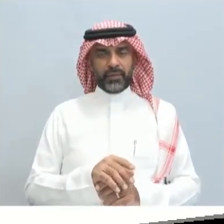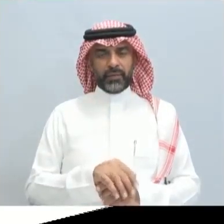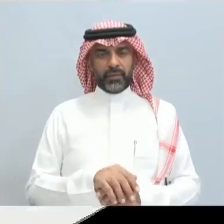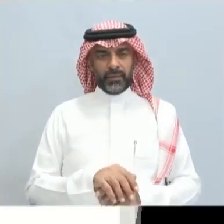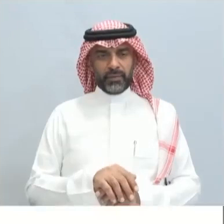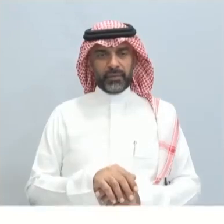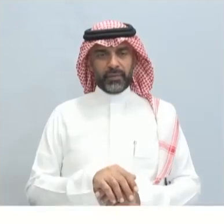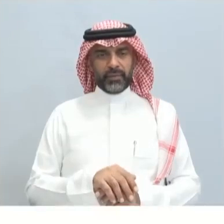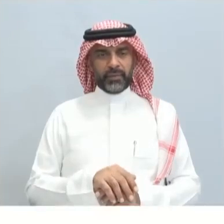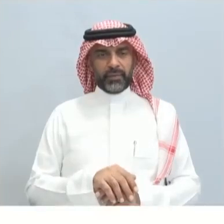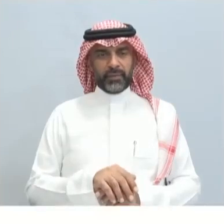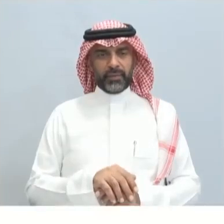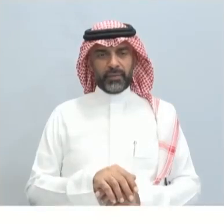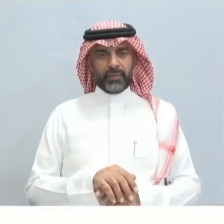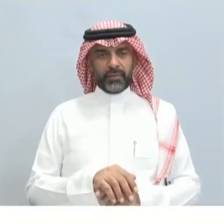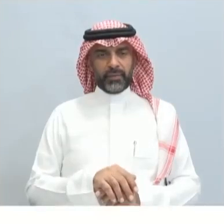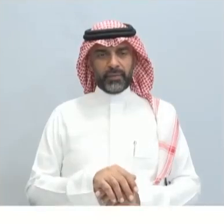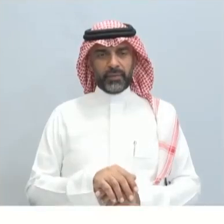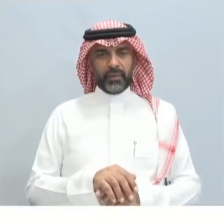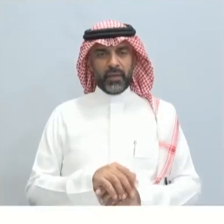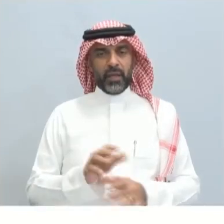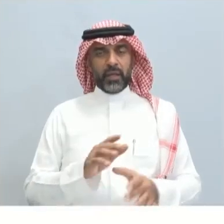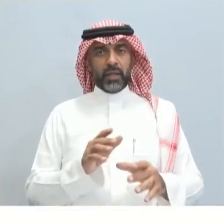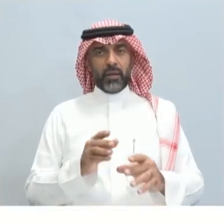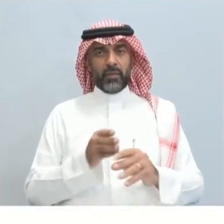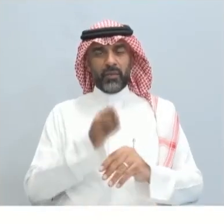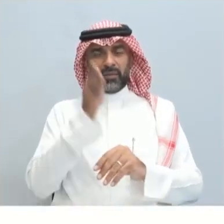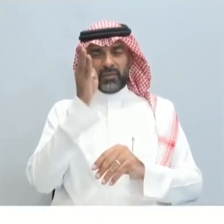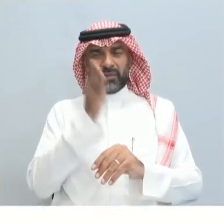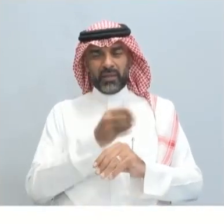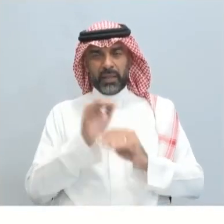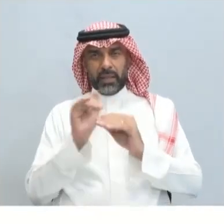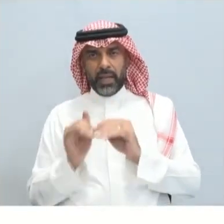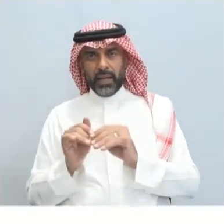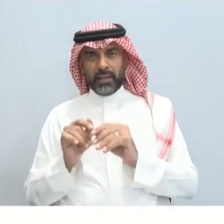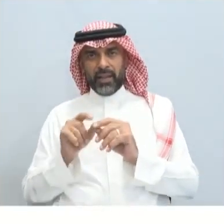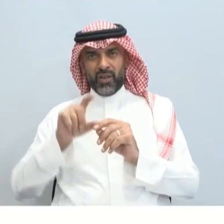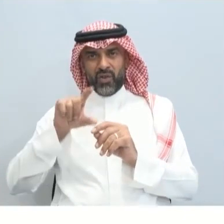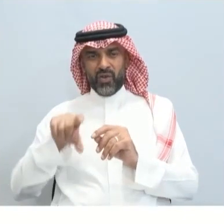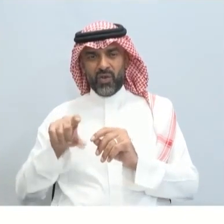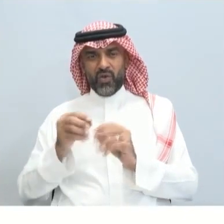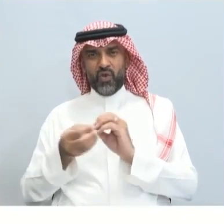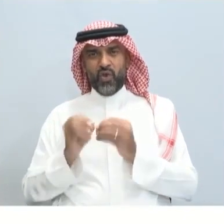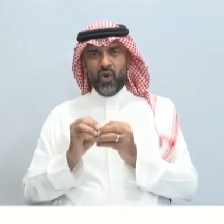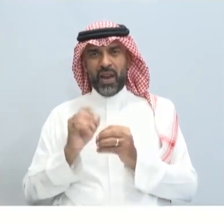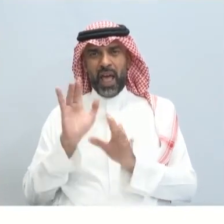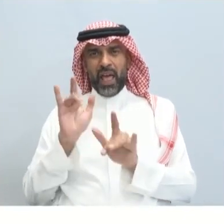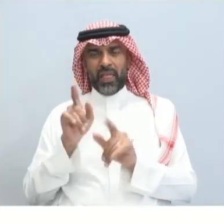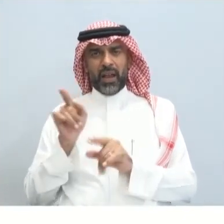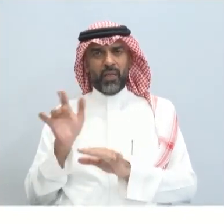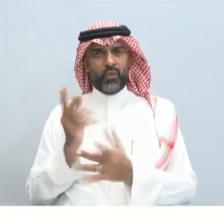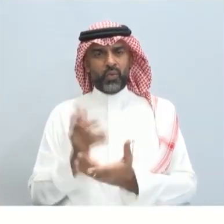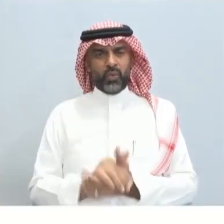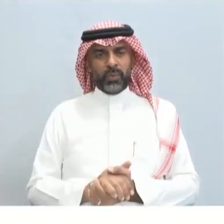ثابت النابض المساحه تحت المنحنى ماذا تمثل المساحه التي باللون الاخضر ماذا